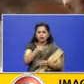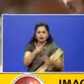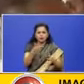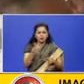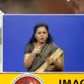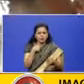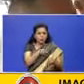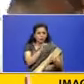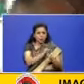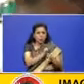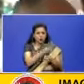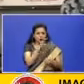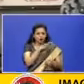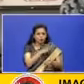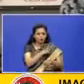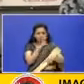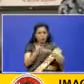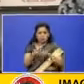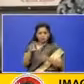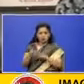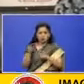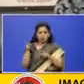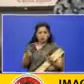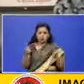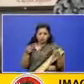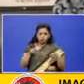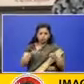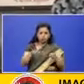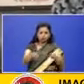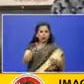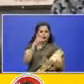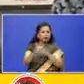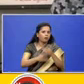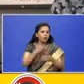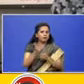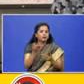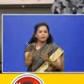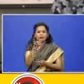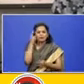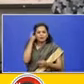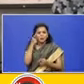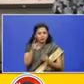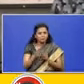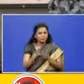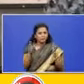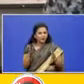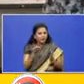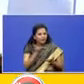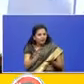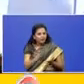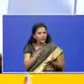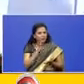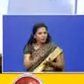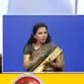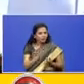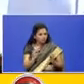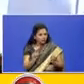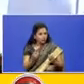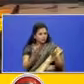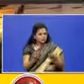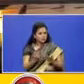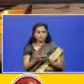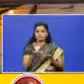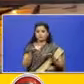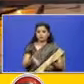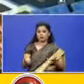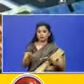साथ साथ आगे बढ़े और फले फूले। सोचिए, ये कितनी बड़ी बात है। साथियों,